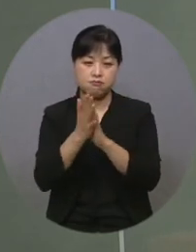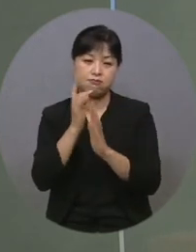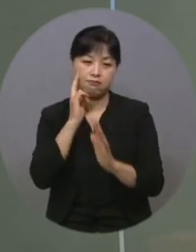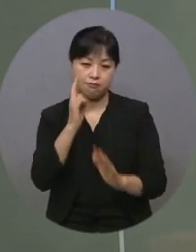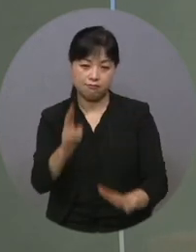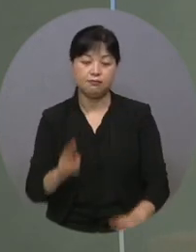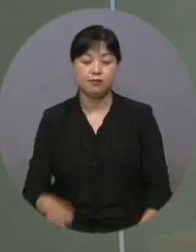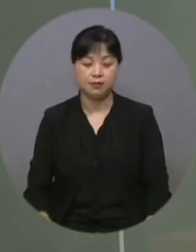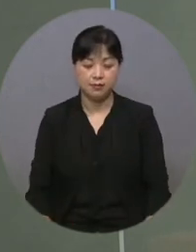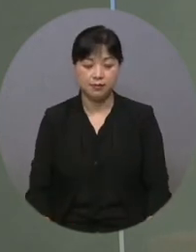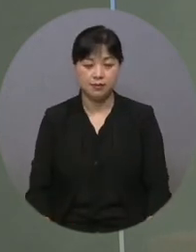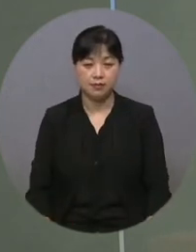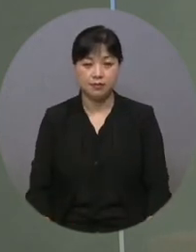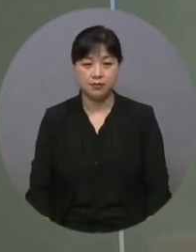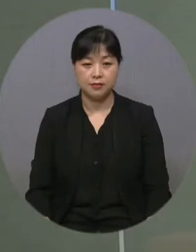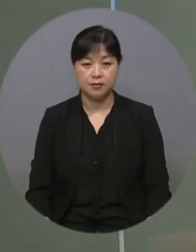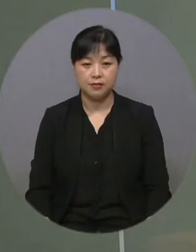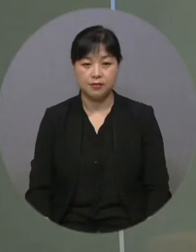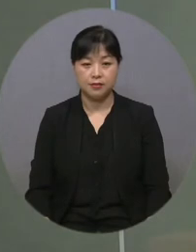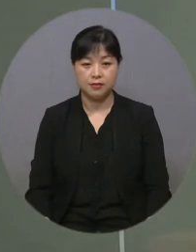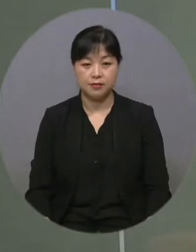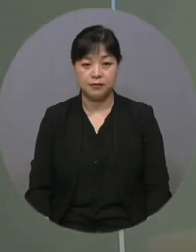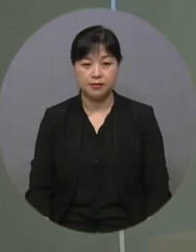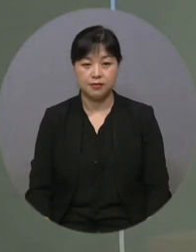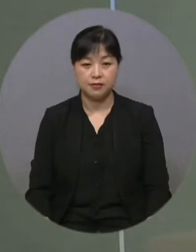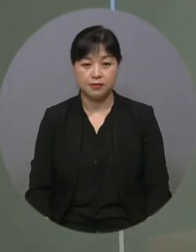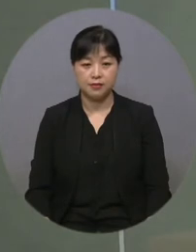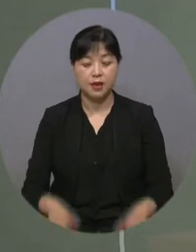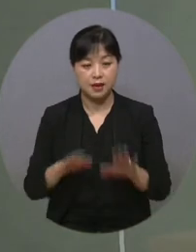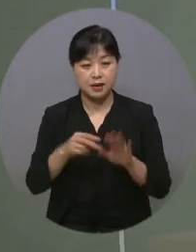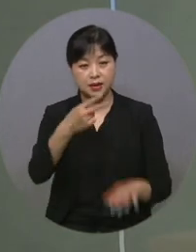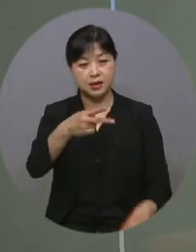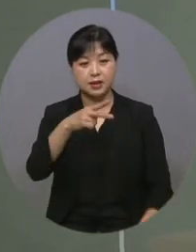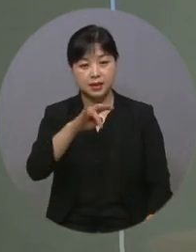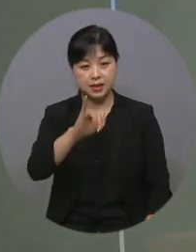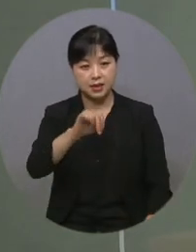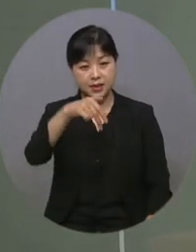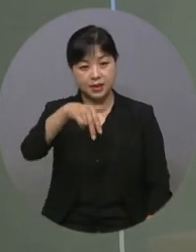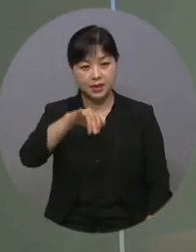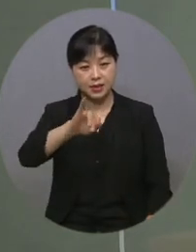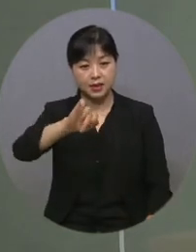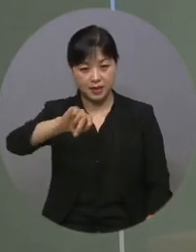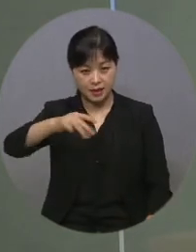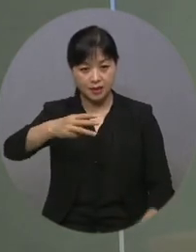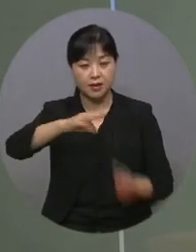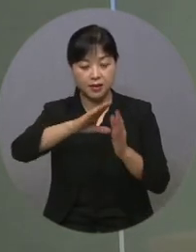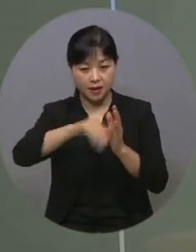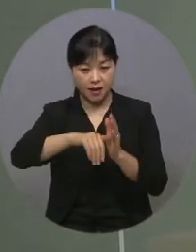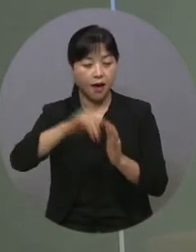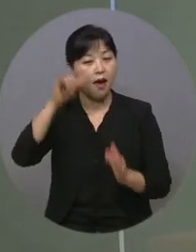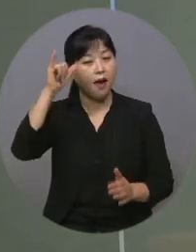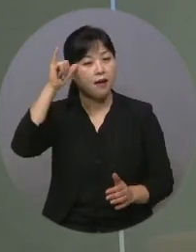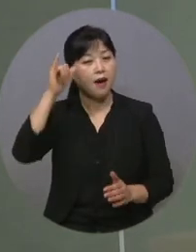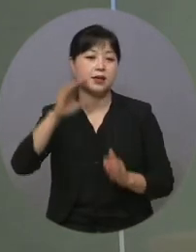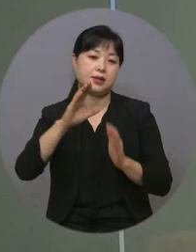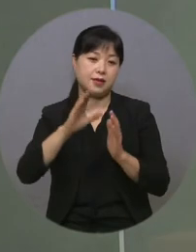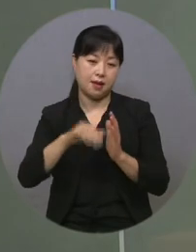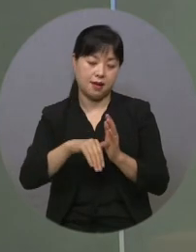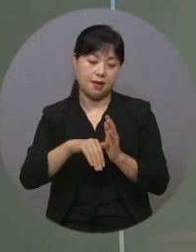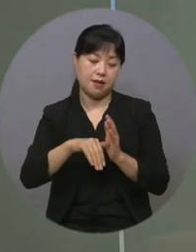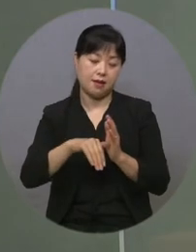극심하게 왔으니까 이제는 디지털 시대에 완전히 AI 시대가